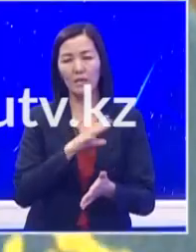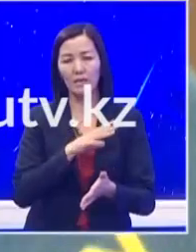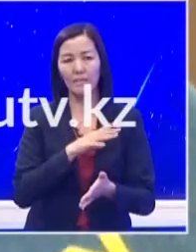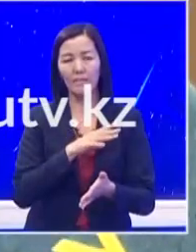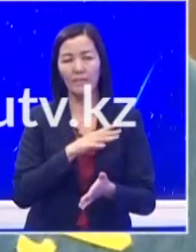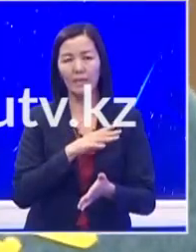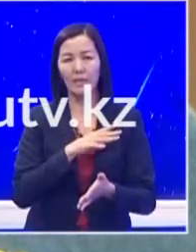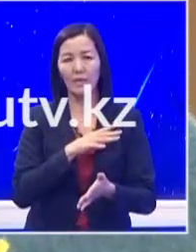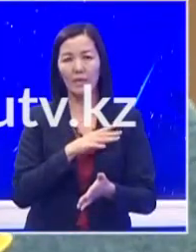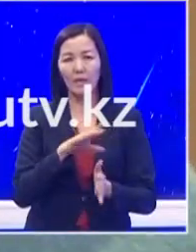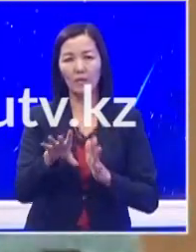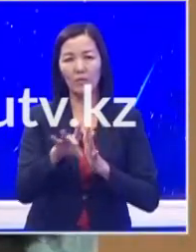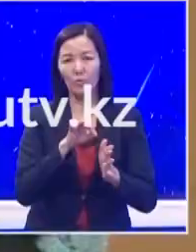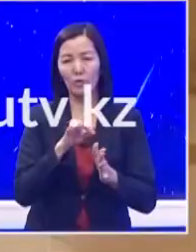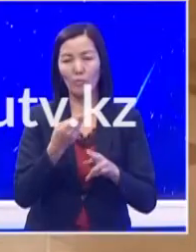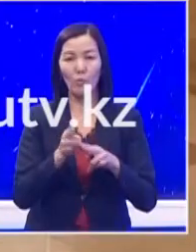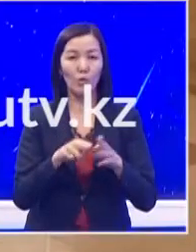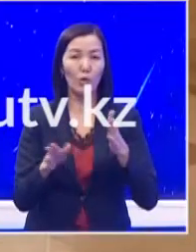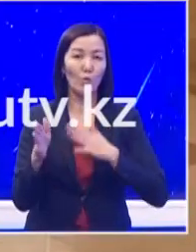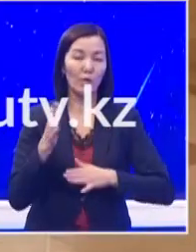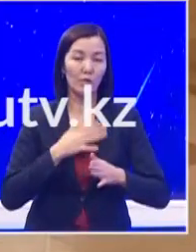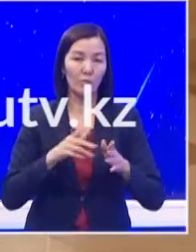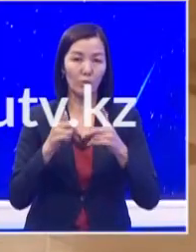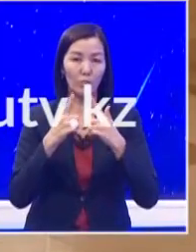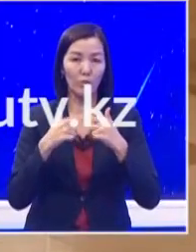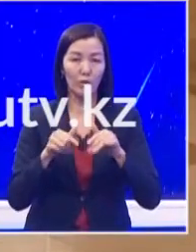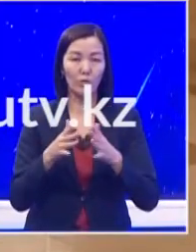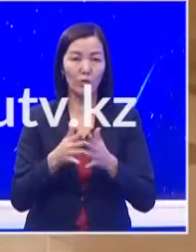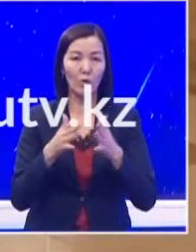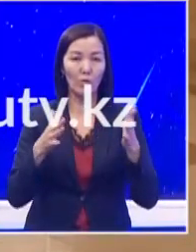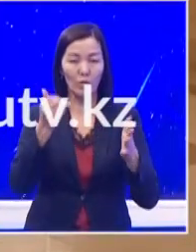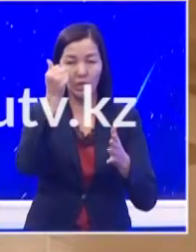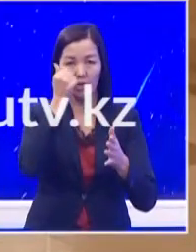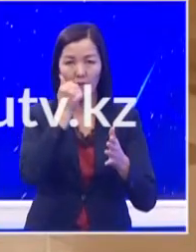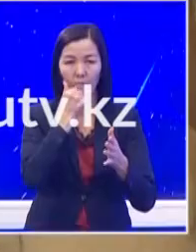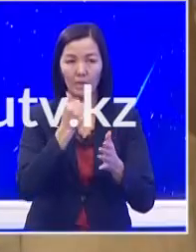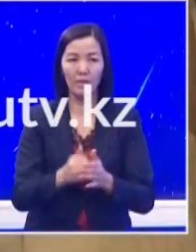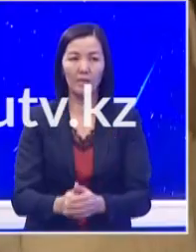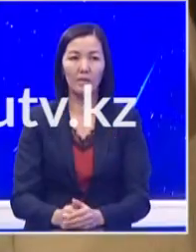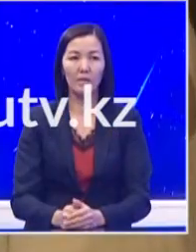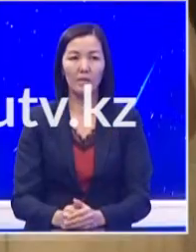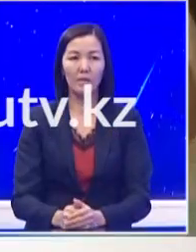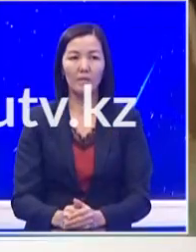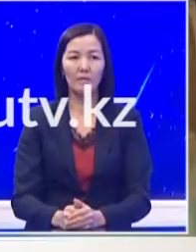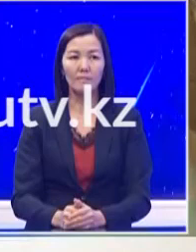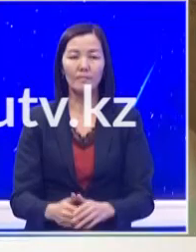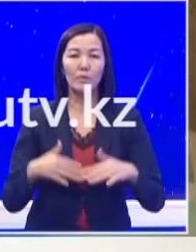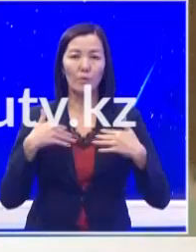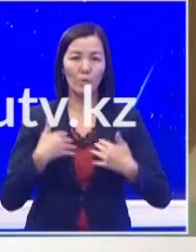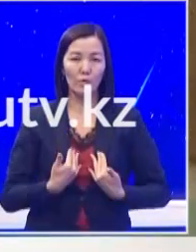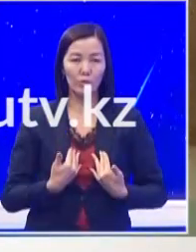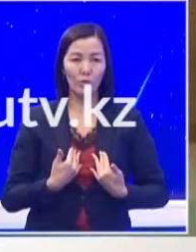торға өткеніме өте қуаныштымын. Ұйымдастырушыларға алғысым шексіз. Өкінішке орай